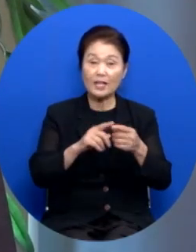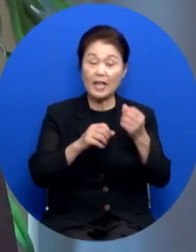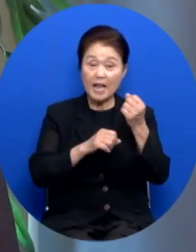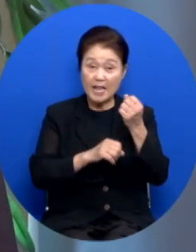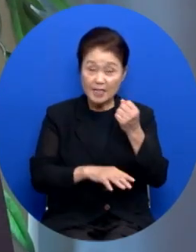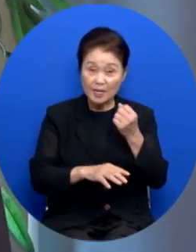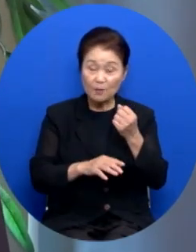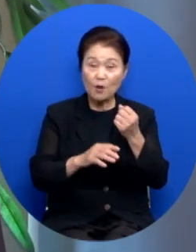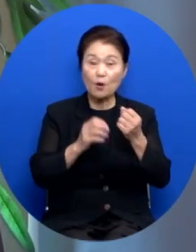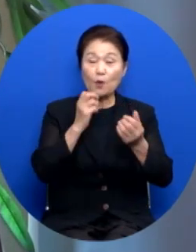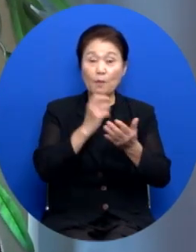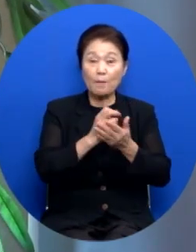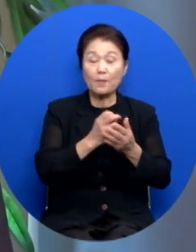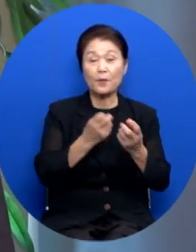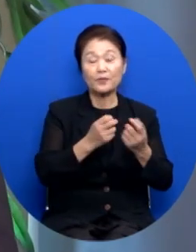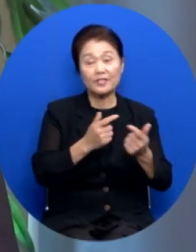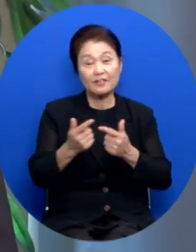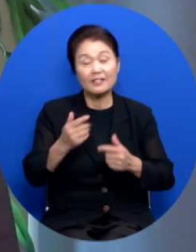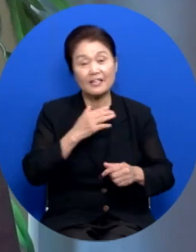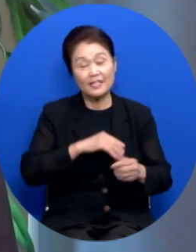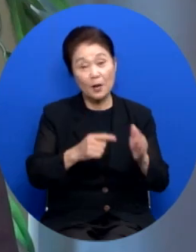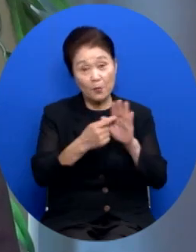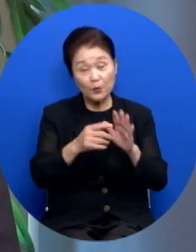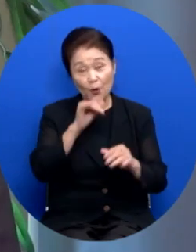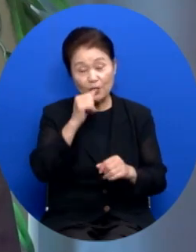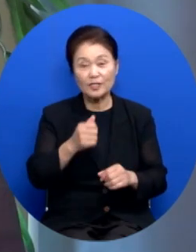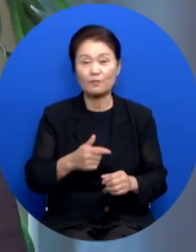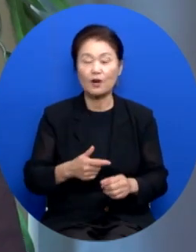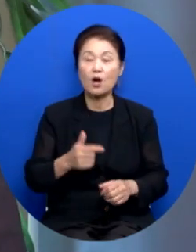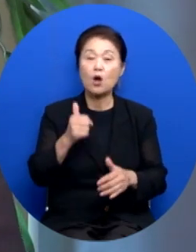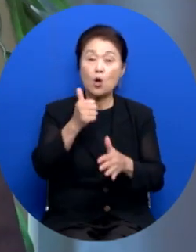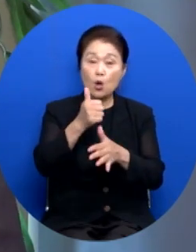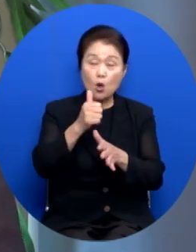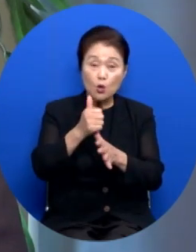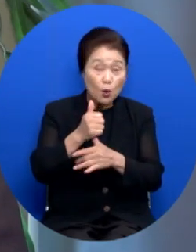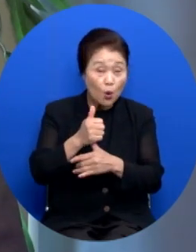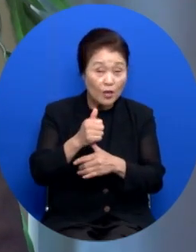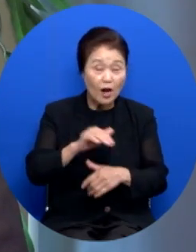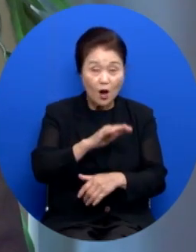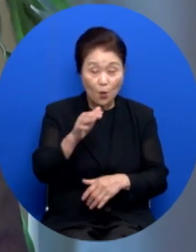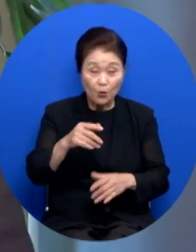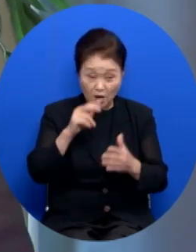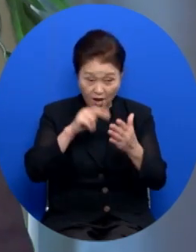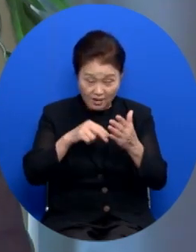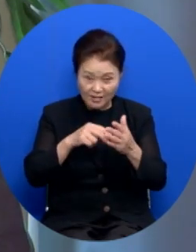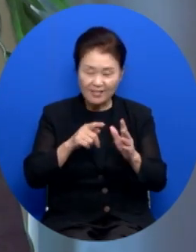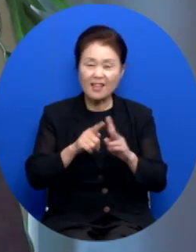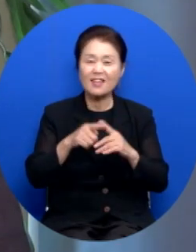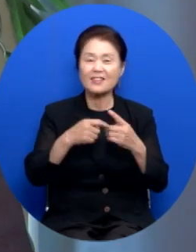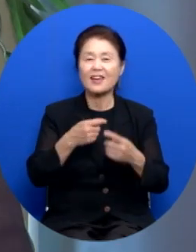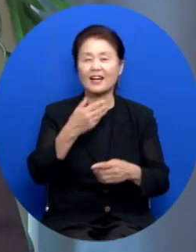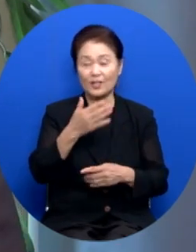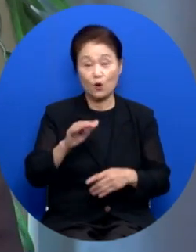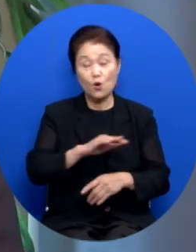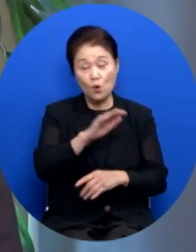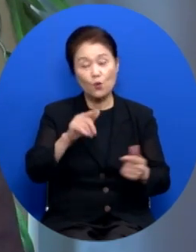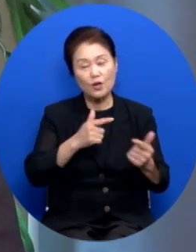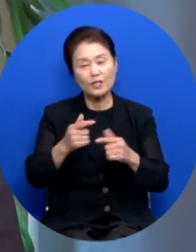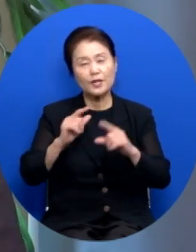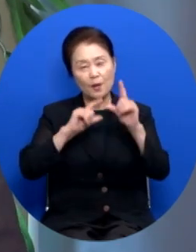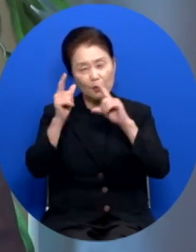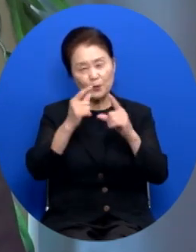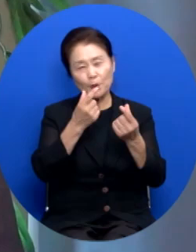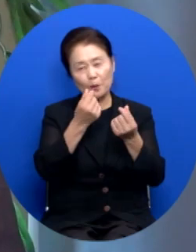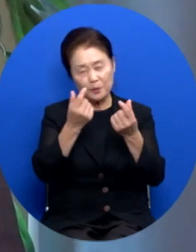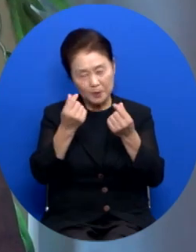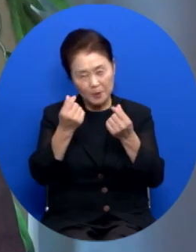잘 드러냈으면 좋겠다는 생각이 들고, 요나가 이해가 되면서 오늘의 우리의 전도자의 모습도 요나의 모습과 굉장히 유사하다,